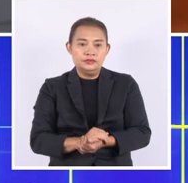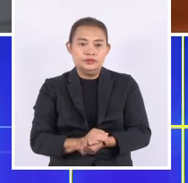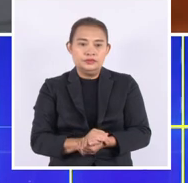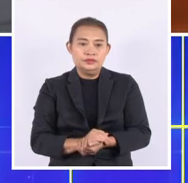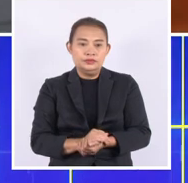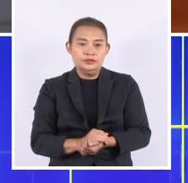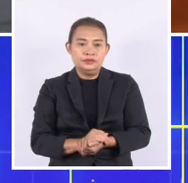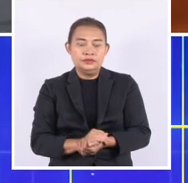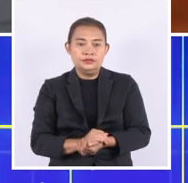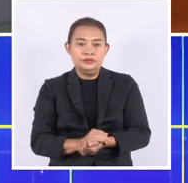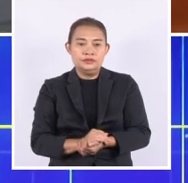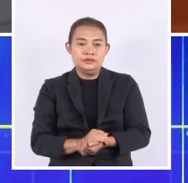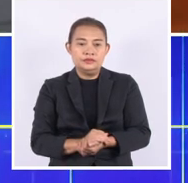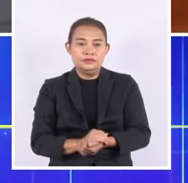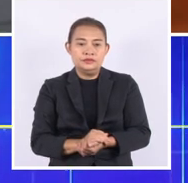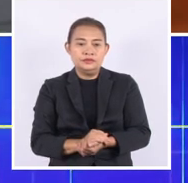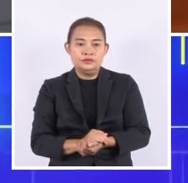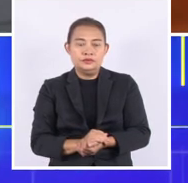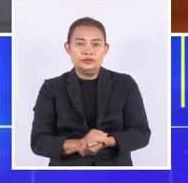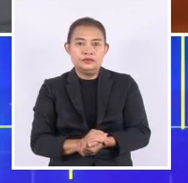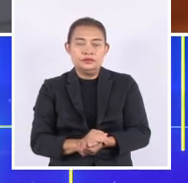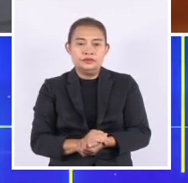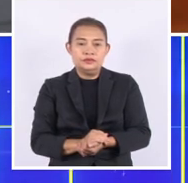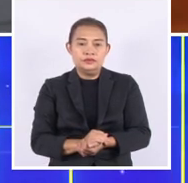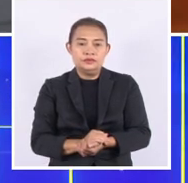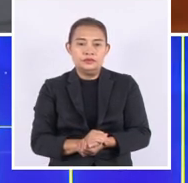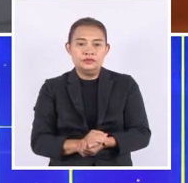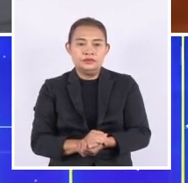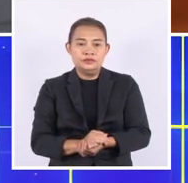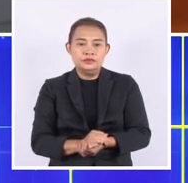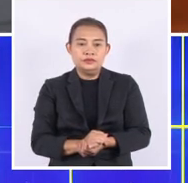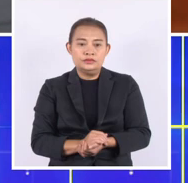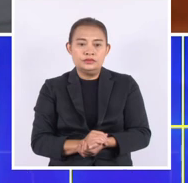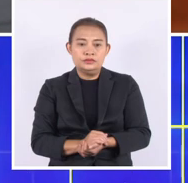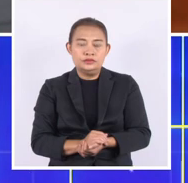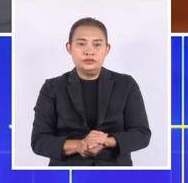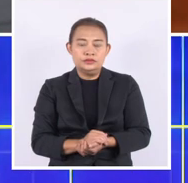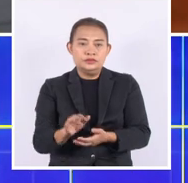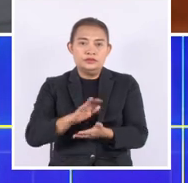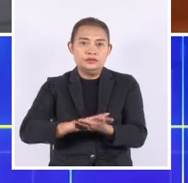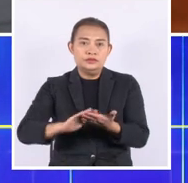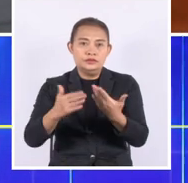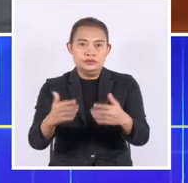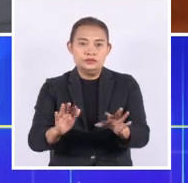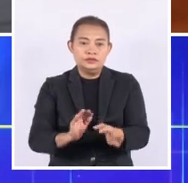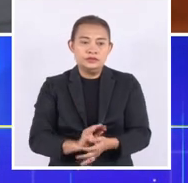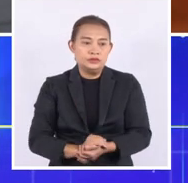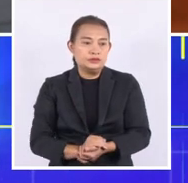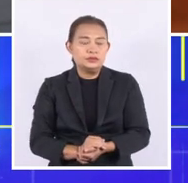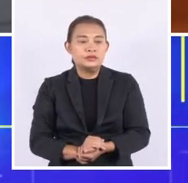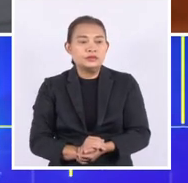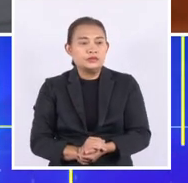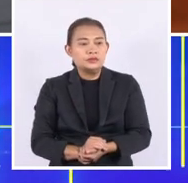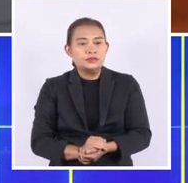เดี๋ยวจะอารมณ์ค้าง อินบ็อกซ์ไม่ต้อง ไม่ต้องอินบ็อกซ์มาแล้วอิน บ็อกซ์ไม่ต้องแล้วนะ เดี๋ยวมากันล้นหลามกันไปเดี๋ยวมีแบบว่า